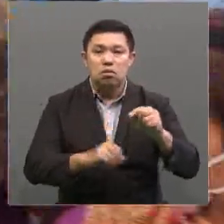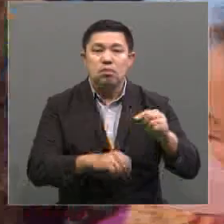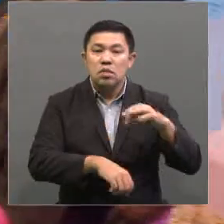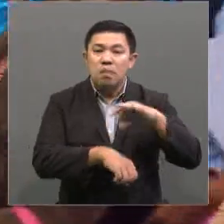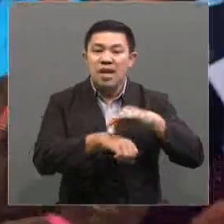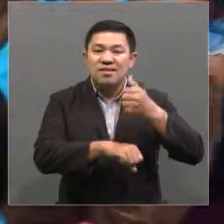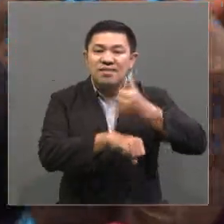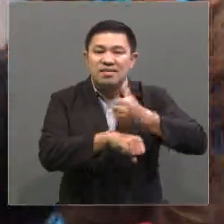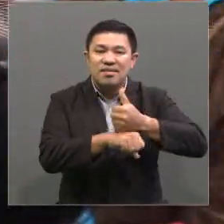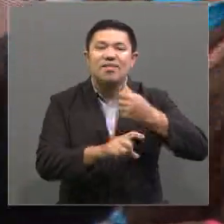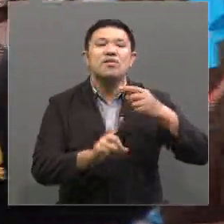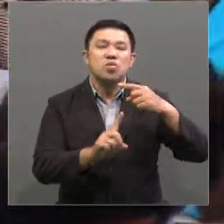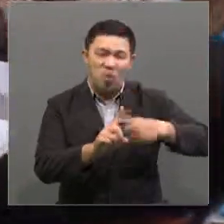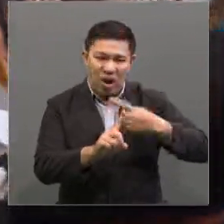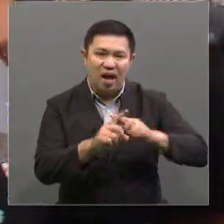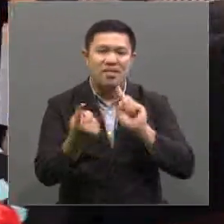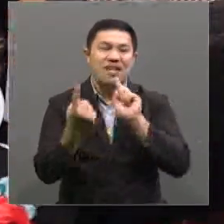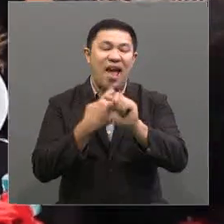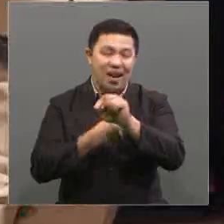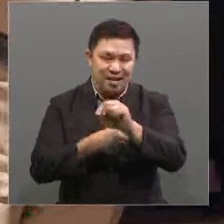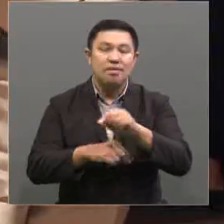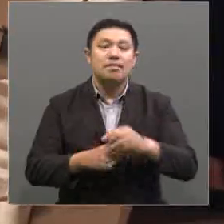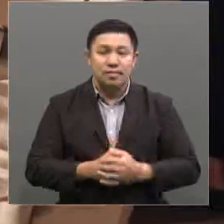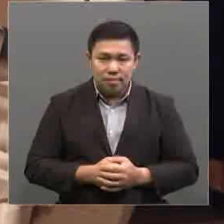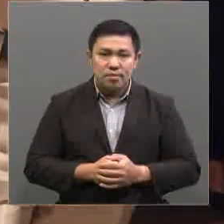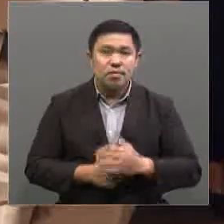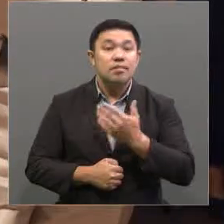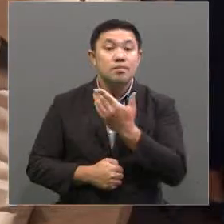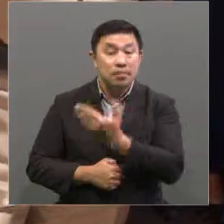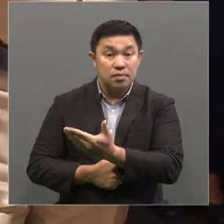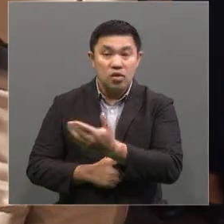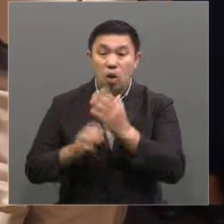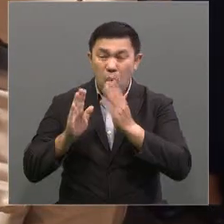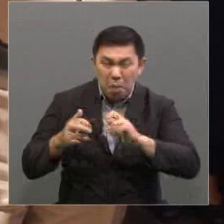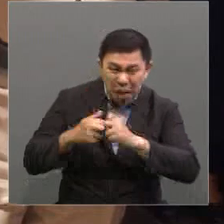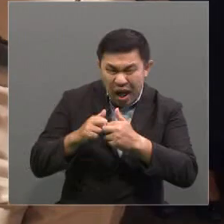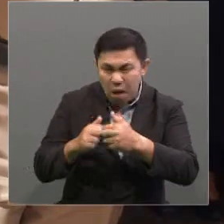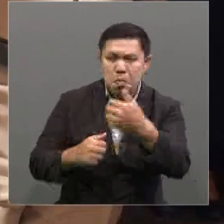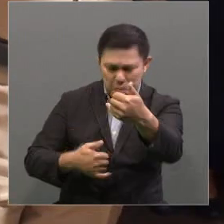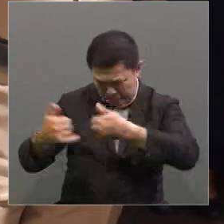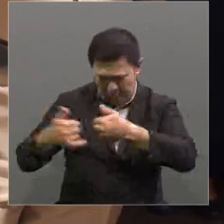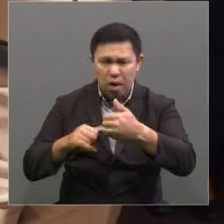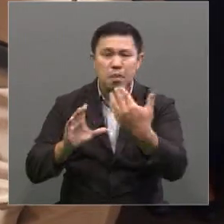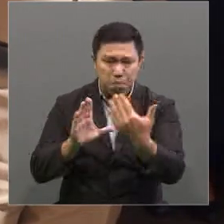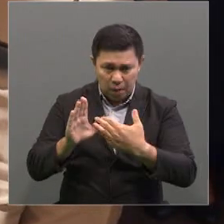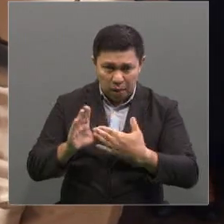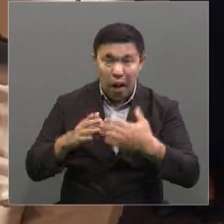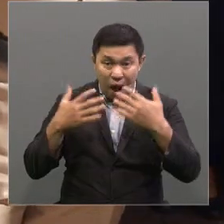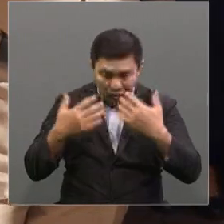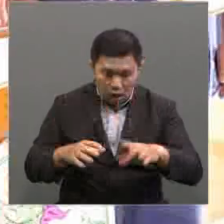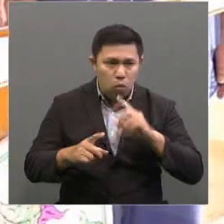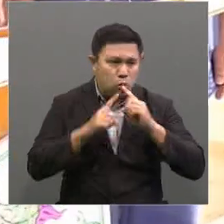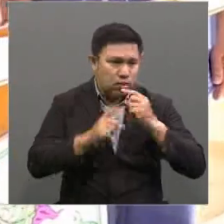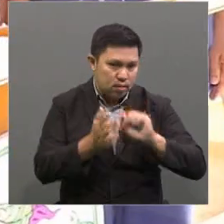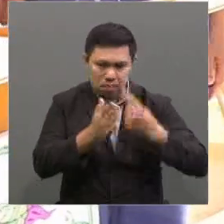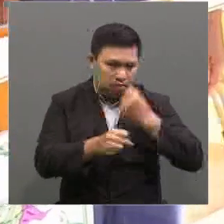ราชการแทนผู้ว่าก็ฝากถึงลูกหนี้นอกระบบทั้งหลายว่ามาลงทะเบียนซะเถอะนะฮะหลังการลงทะเบียนแล้วเนี่ยจะเริ่มไกล่เกลี่ย